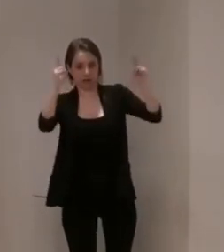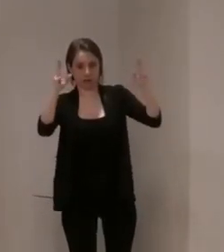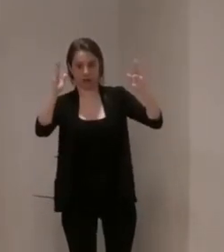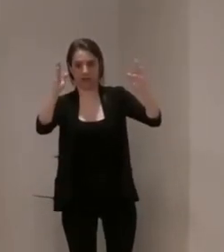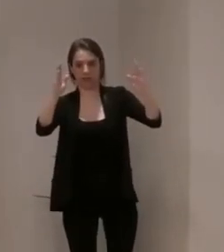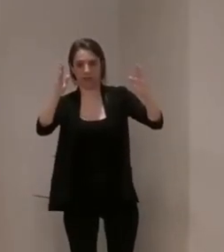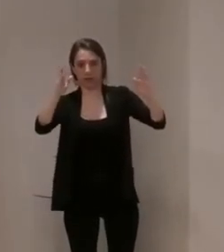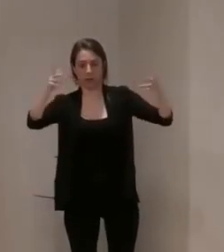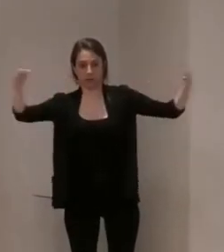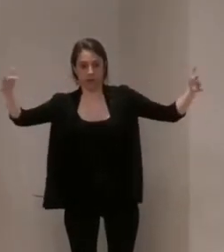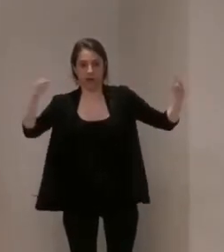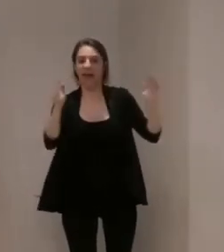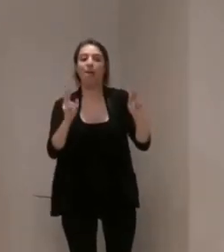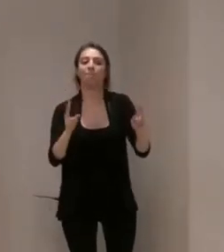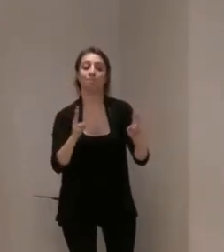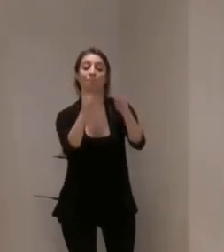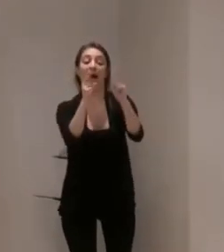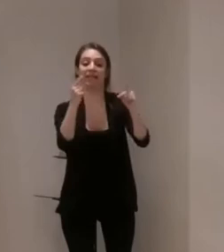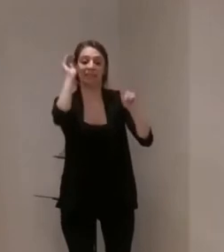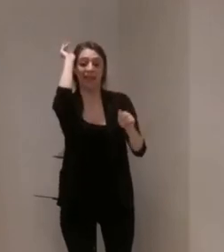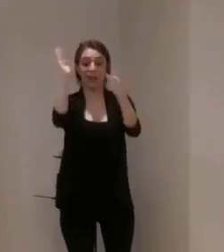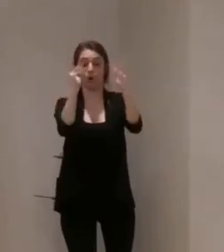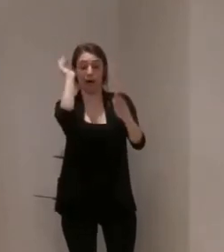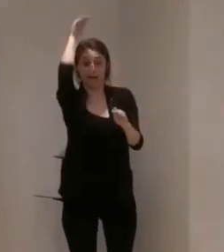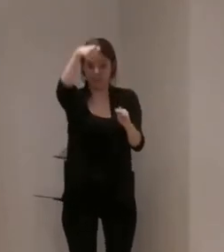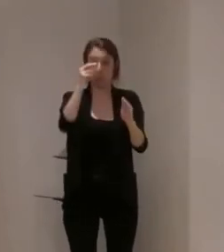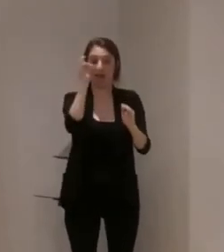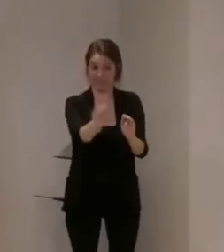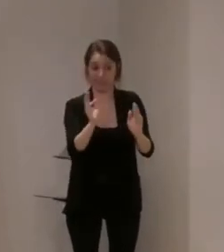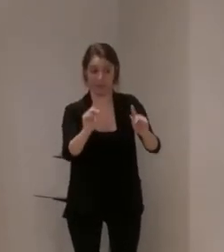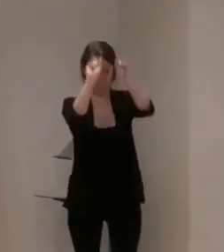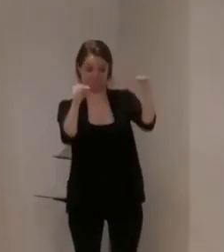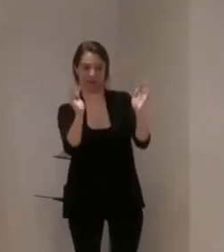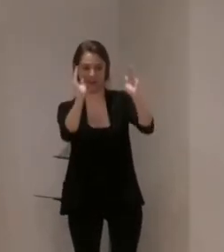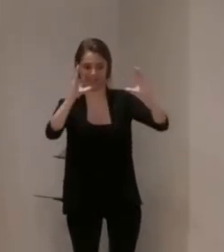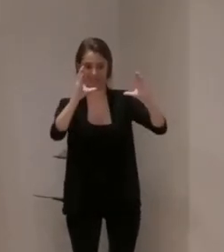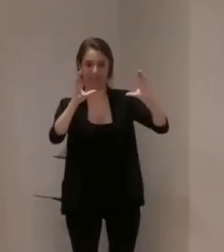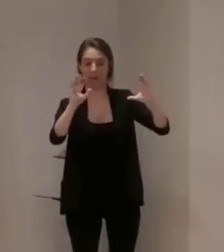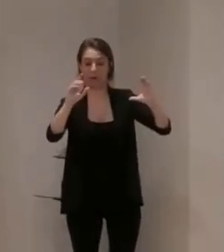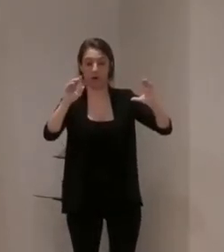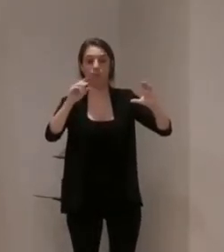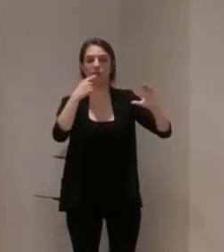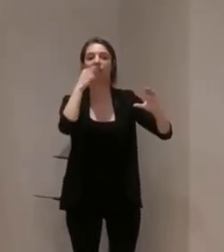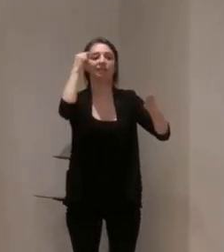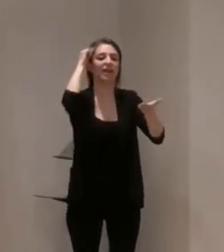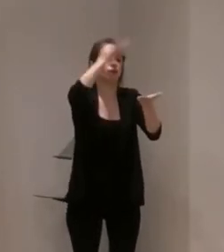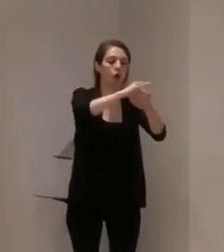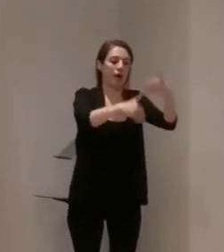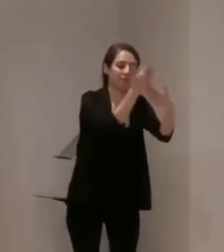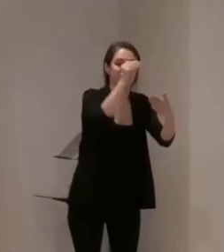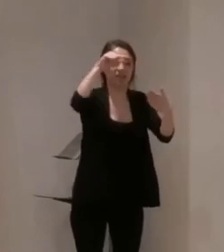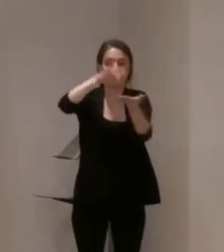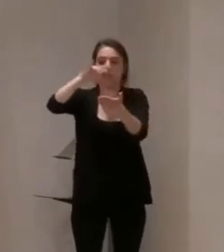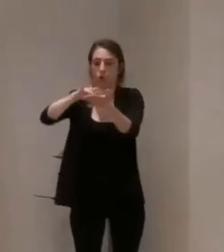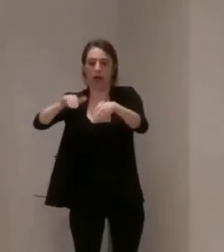República. Perquè un parèntesi, els signes de puntuació molt importants, saps quan comença i saps quan acaba,